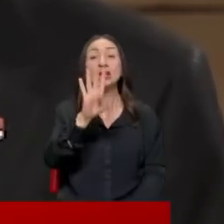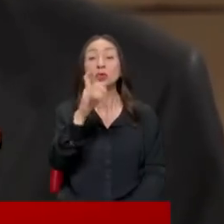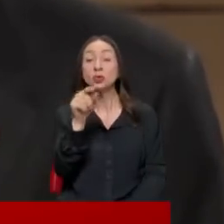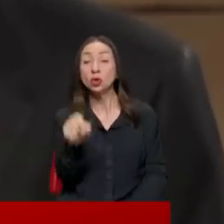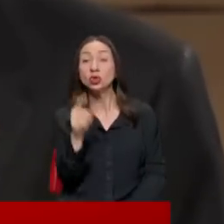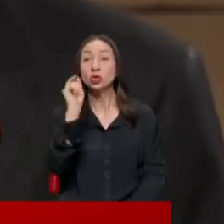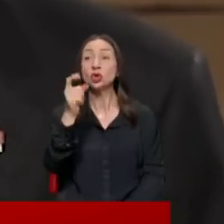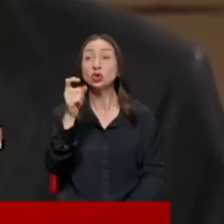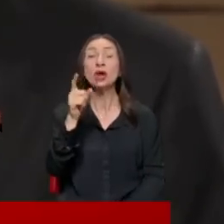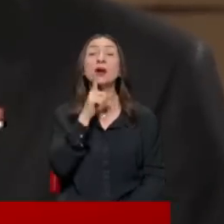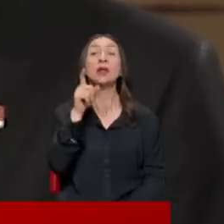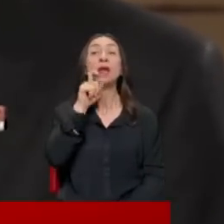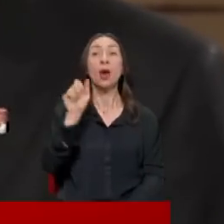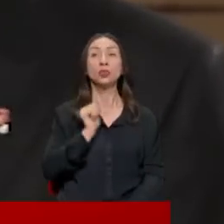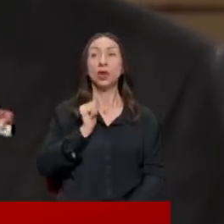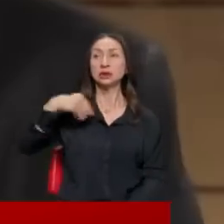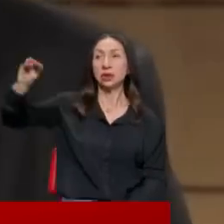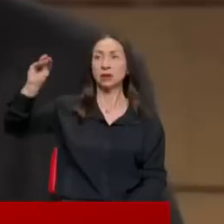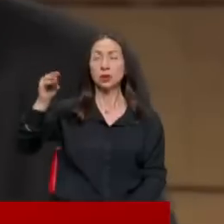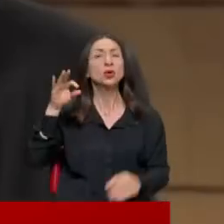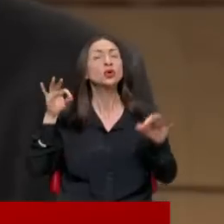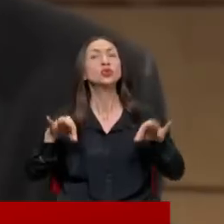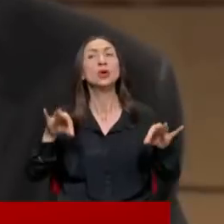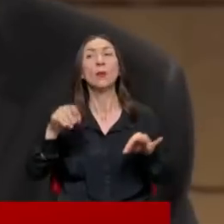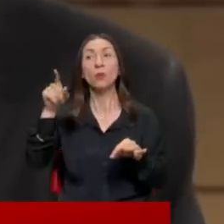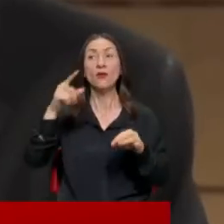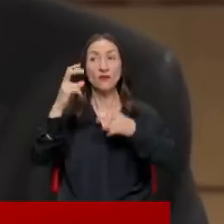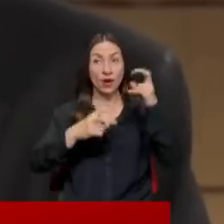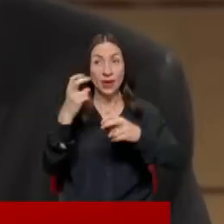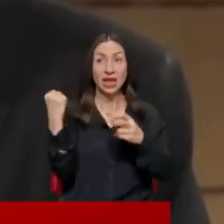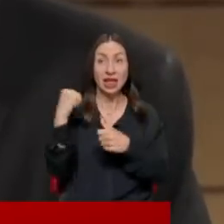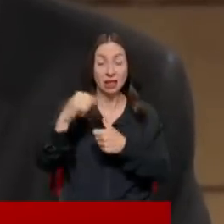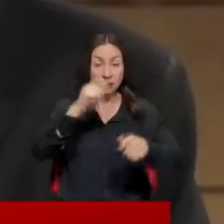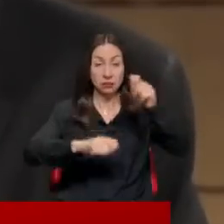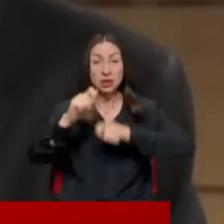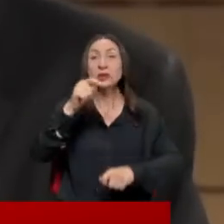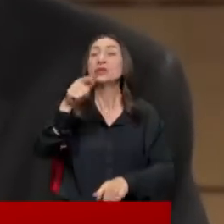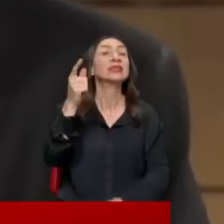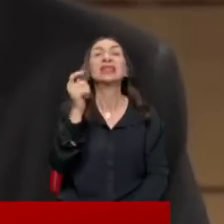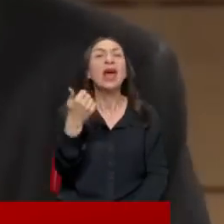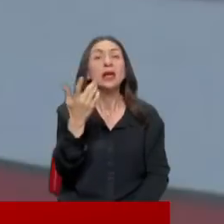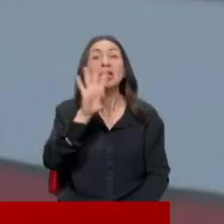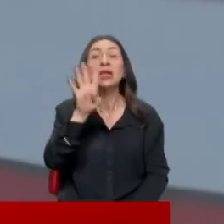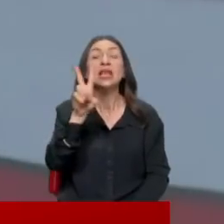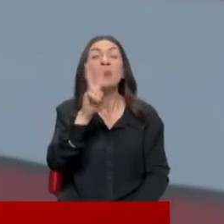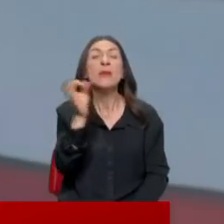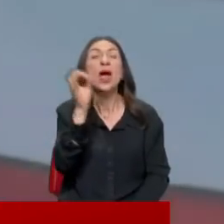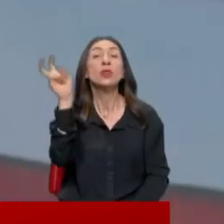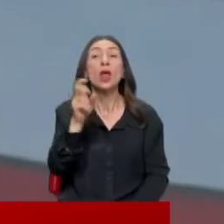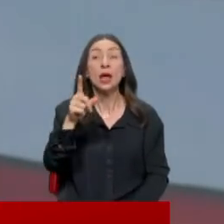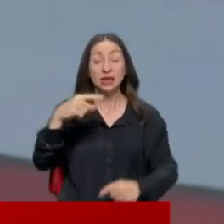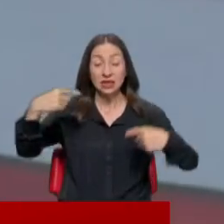%49.9'luk bölümünü Katar ordusuna sattı. Şu anda bu fabrika yeniden kurulsa değeri 20 milyar dolardır. Tank